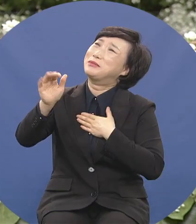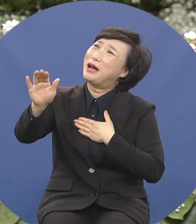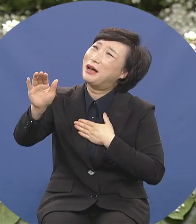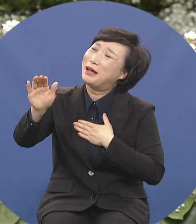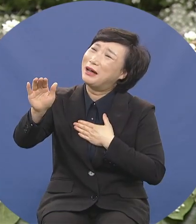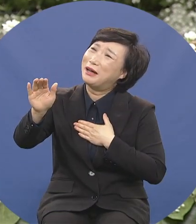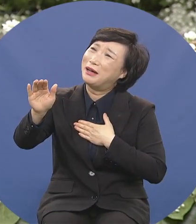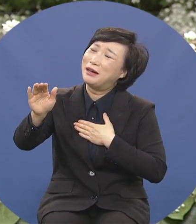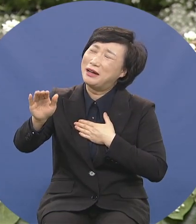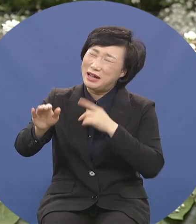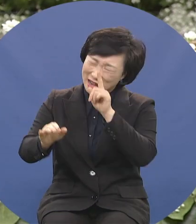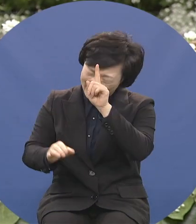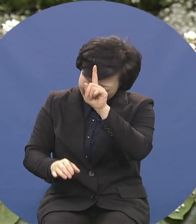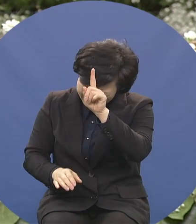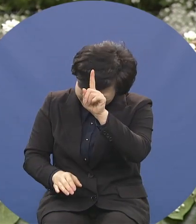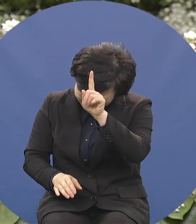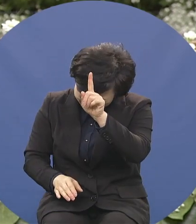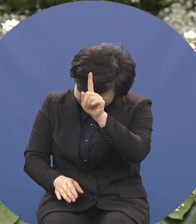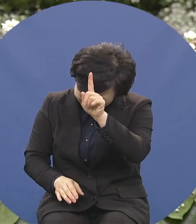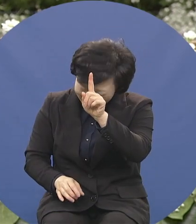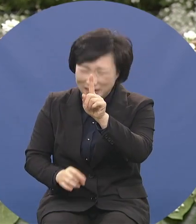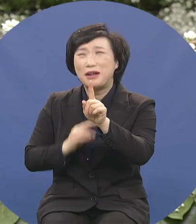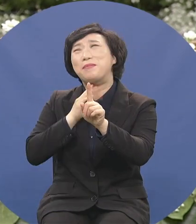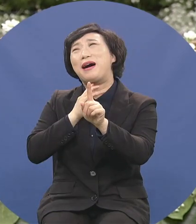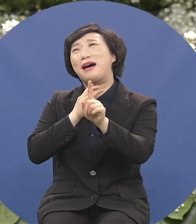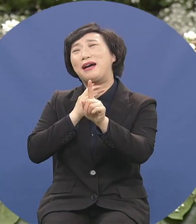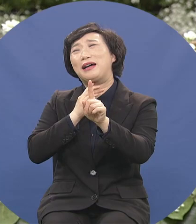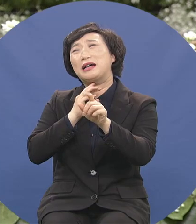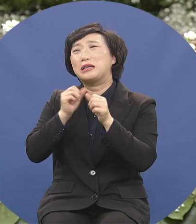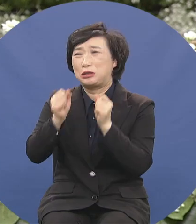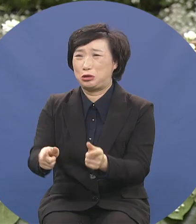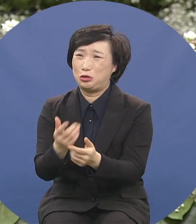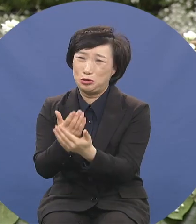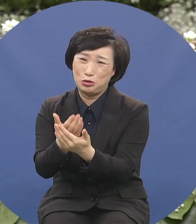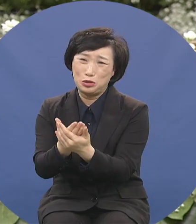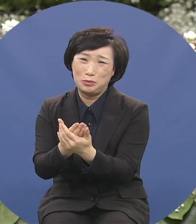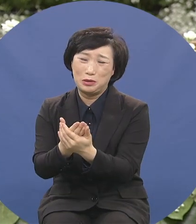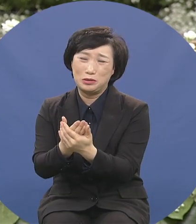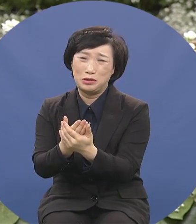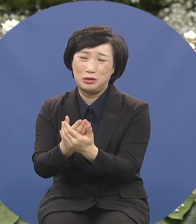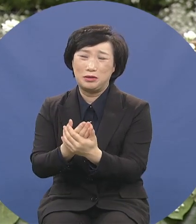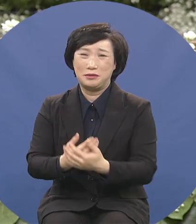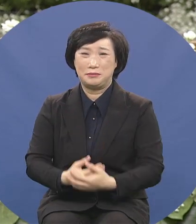저에게 단 한 번만 기회를 주세요.